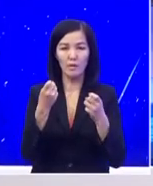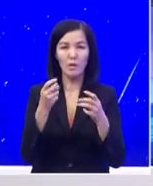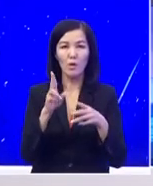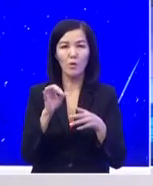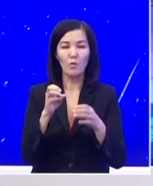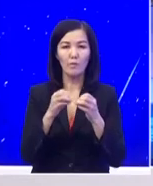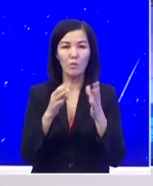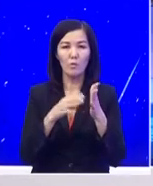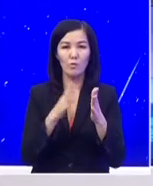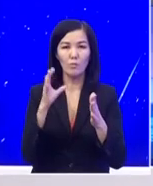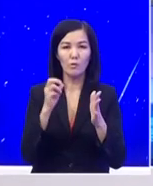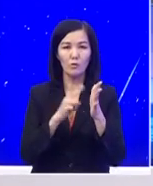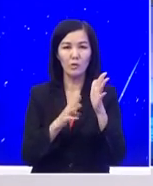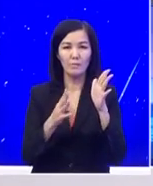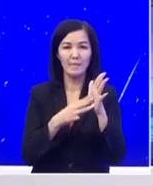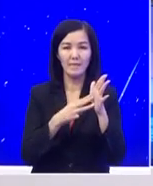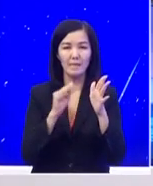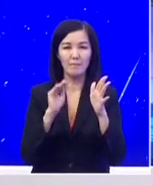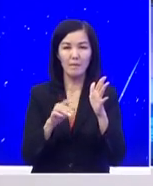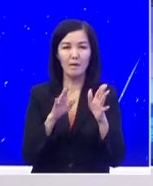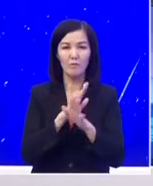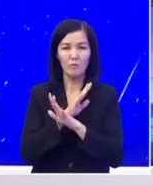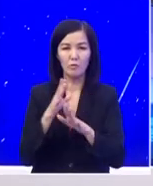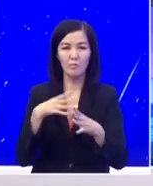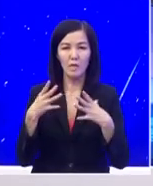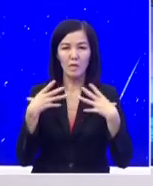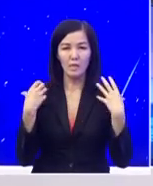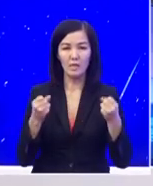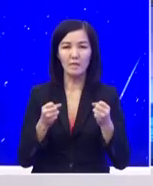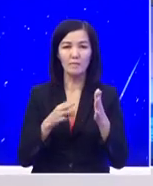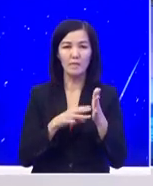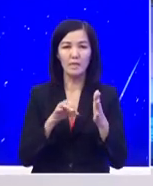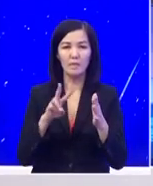індетінен 578 мың адам көз жұмған. Ал жазылып шыққандар саны